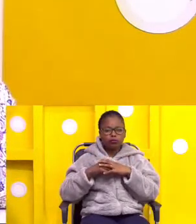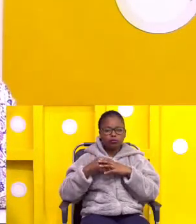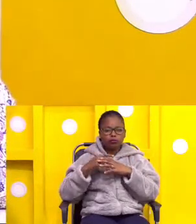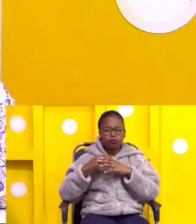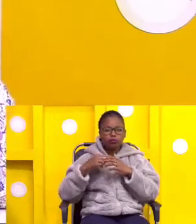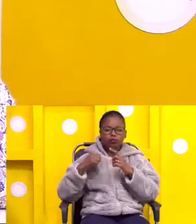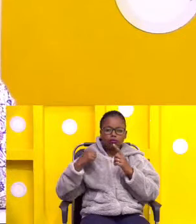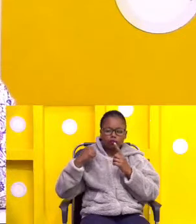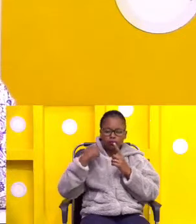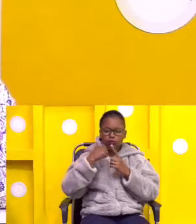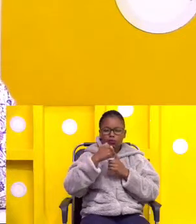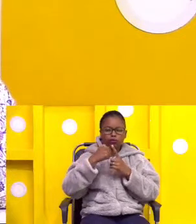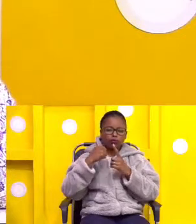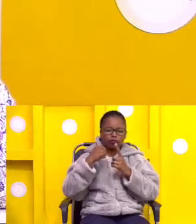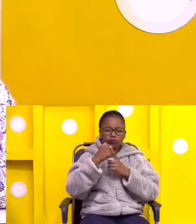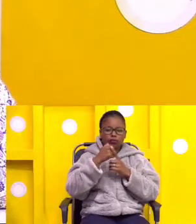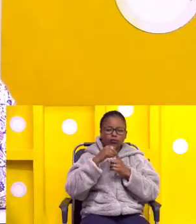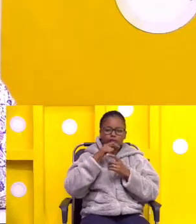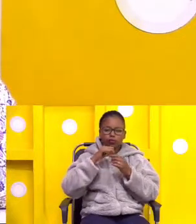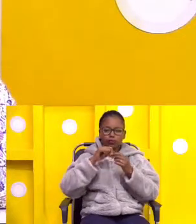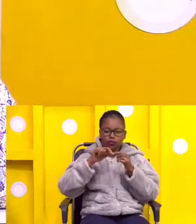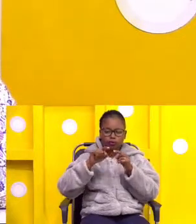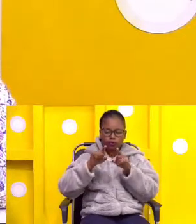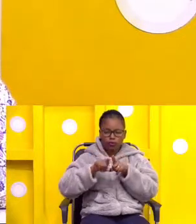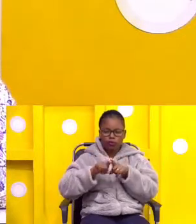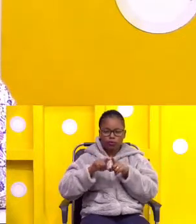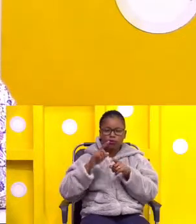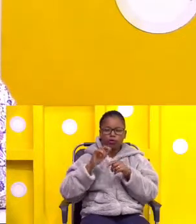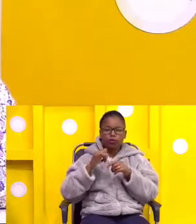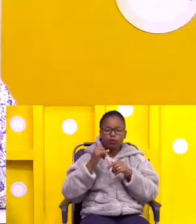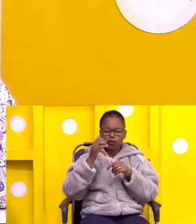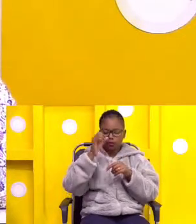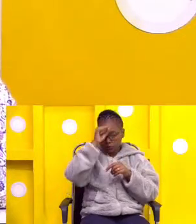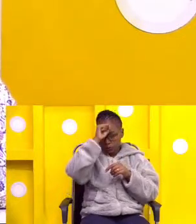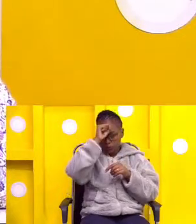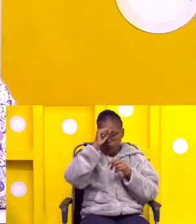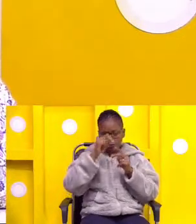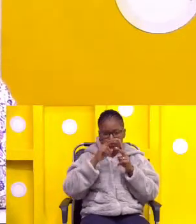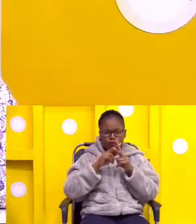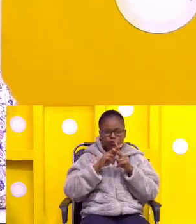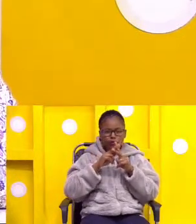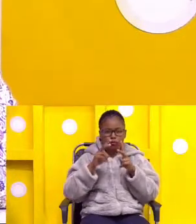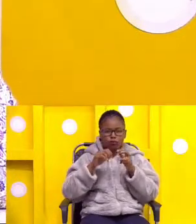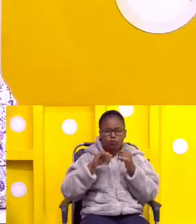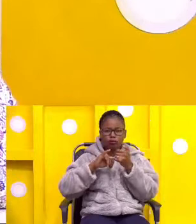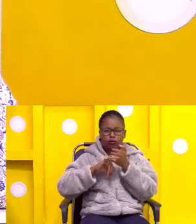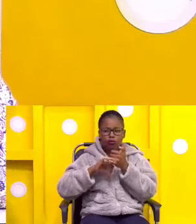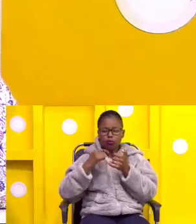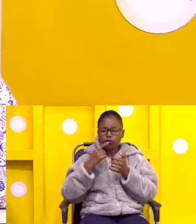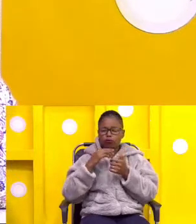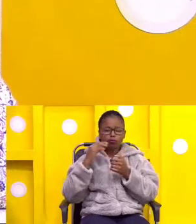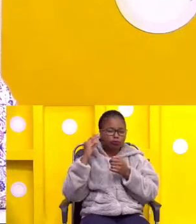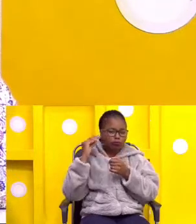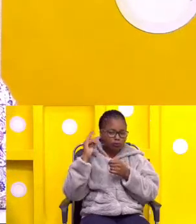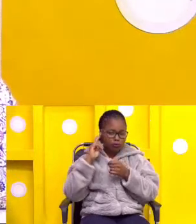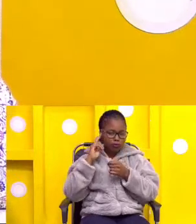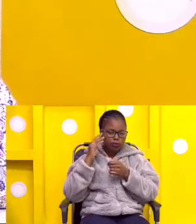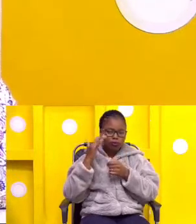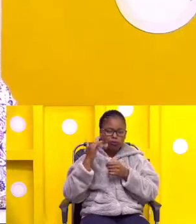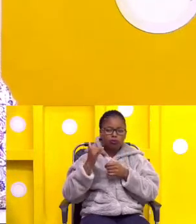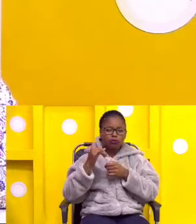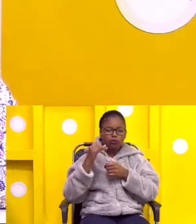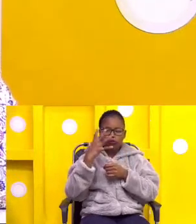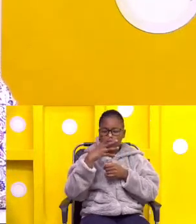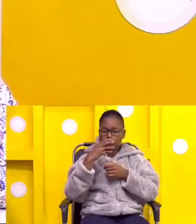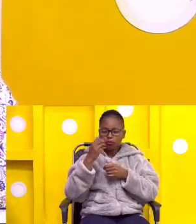ahuragwo nginya ni brothers cia muthuri wake akirwo ni akigire wahikirio ni mundu toi kwaria wewe mudaka